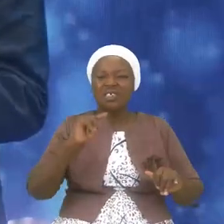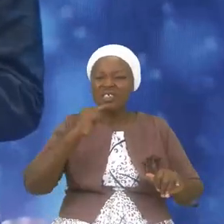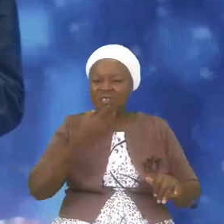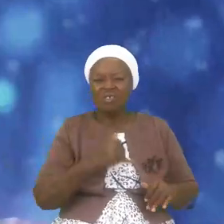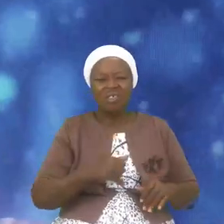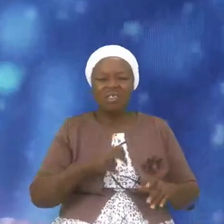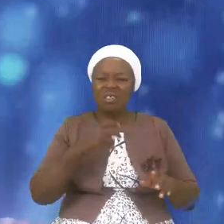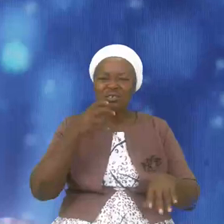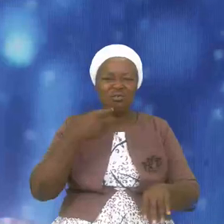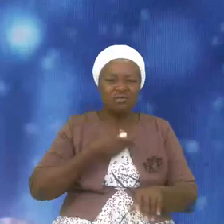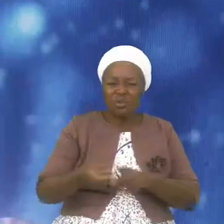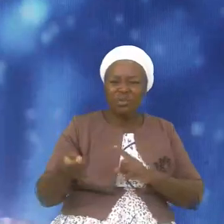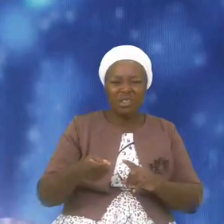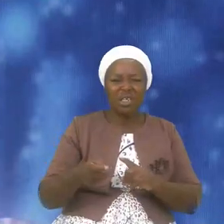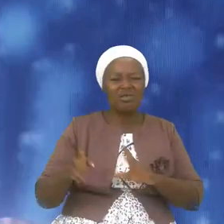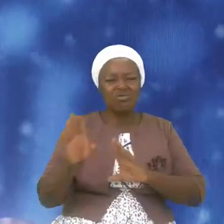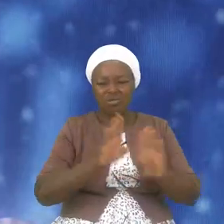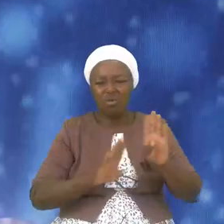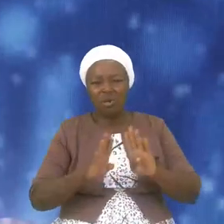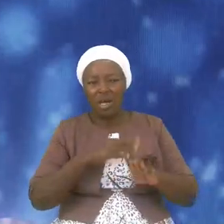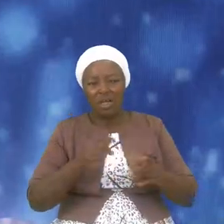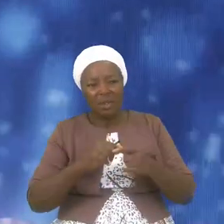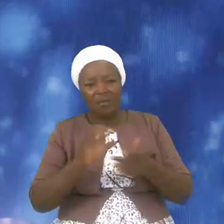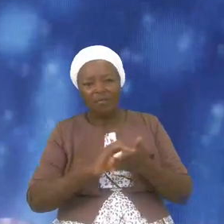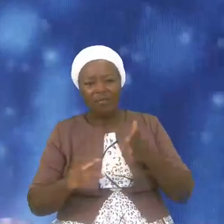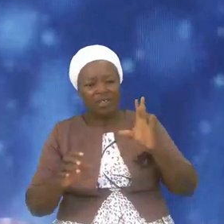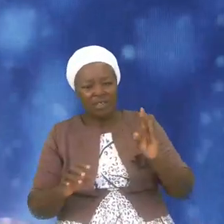Verset 7, Jésus lui dit,